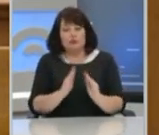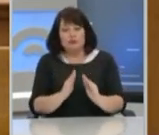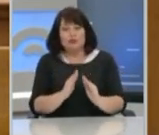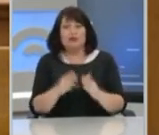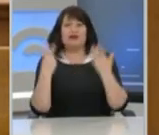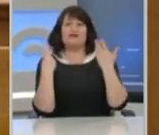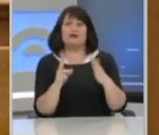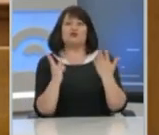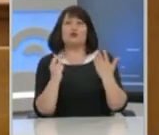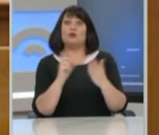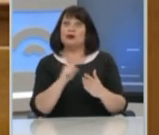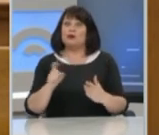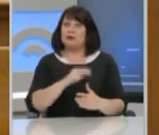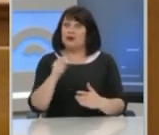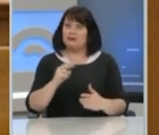780 εκατομμύρια ευρώ.